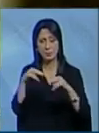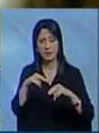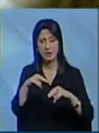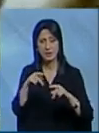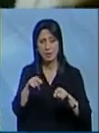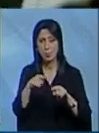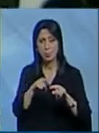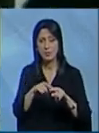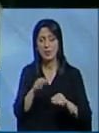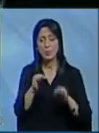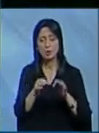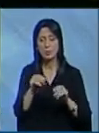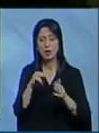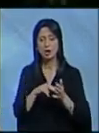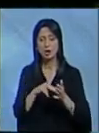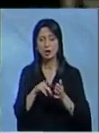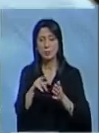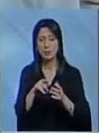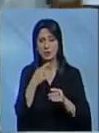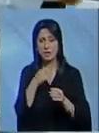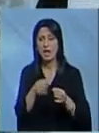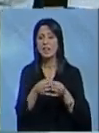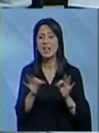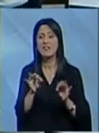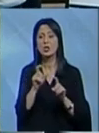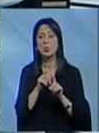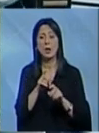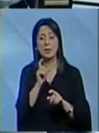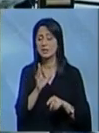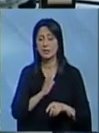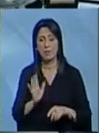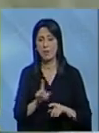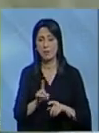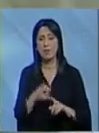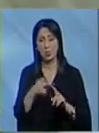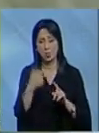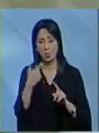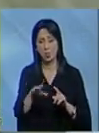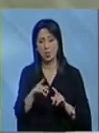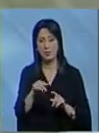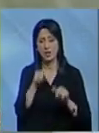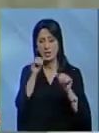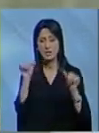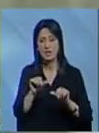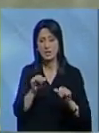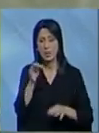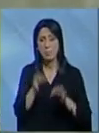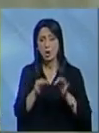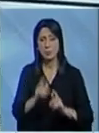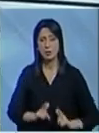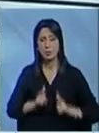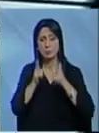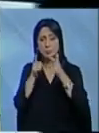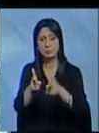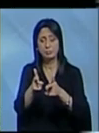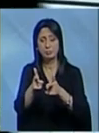მოსამართლის შეფასებით ისწრება გამოხატვის თავისუფლებას. მოსამართლემ აღნიშნა, რომ სასამართლოს სასადილოში მოსამართლის